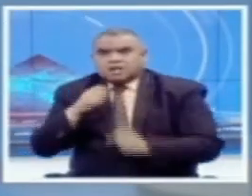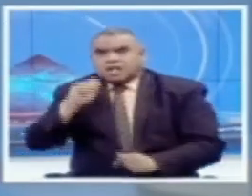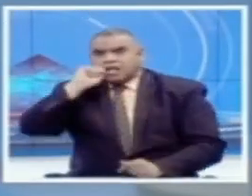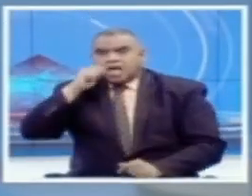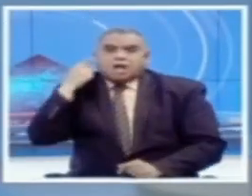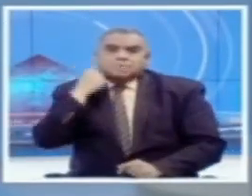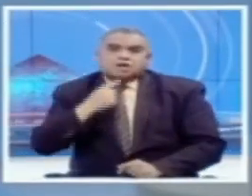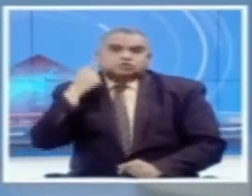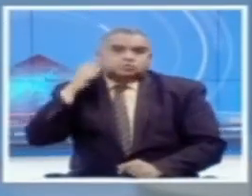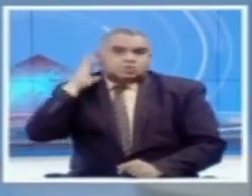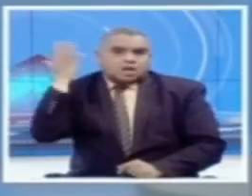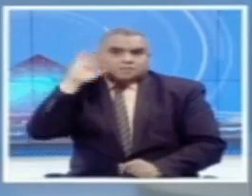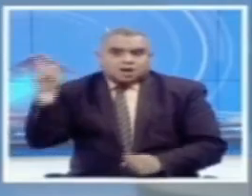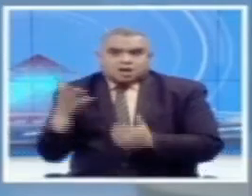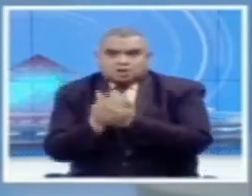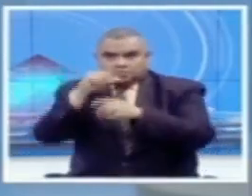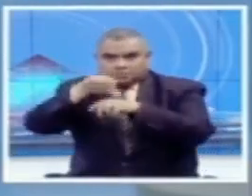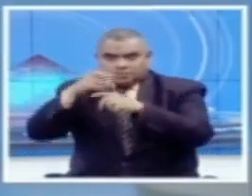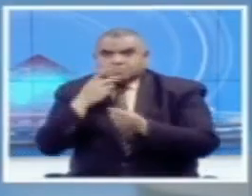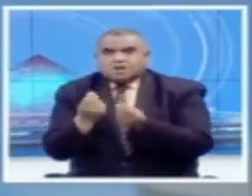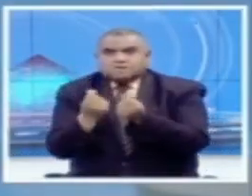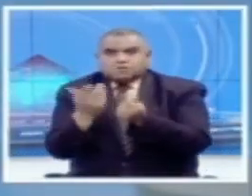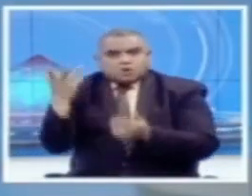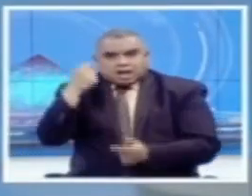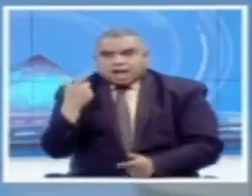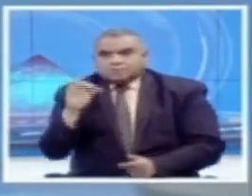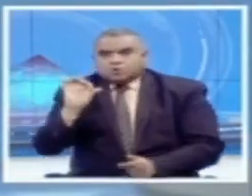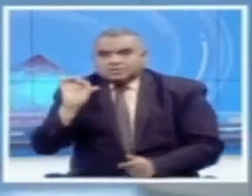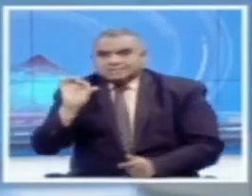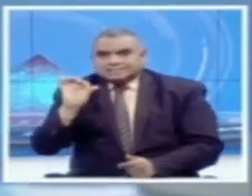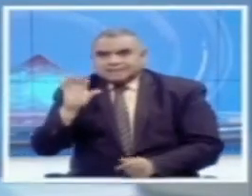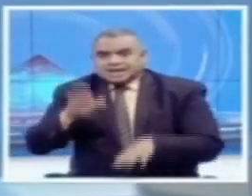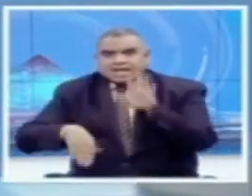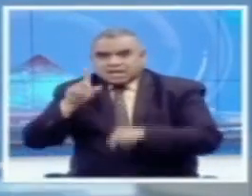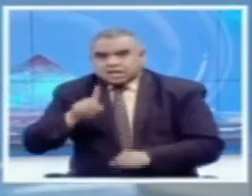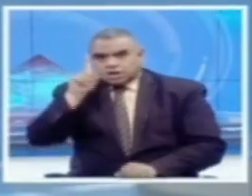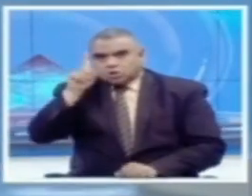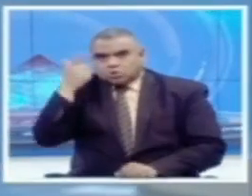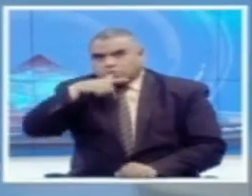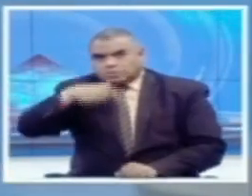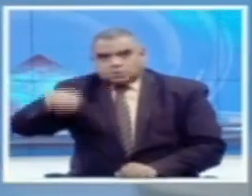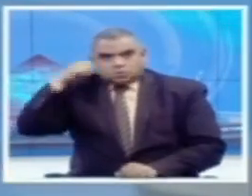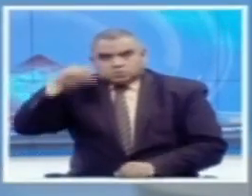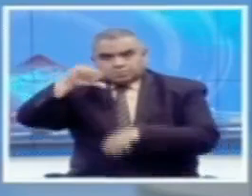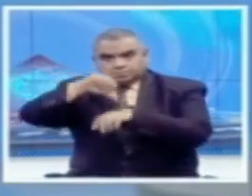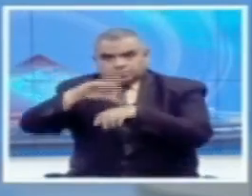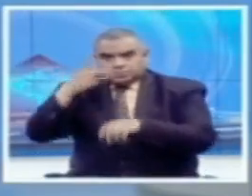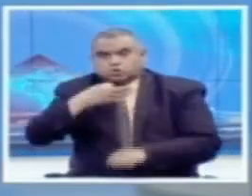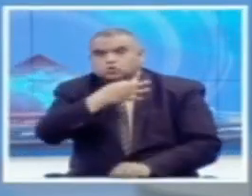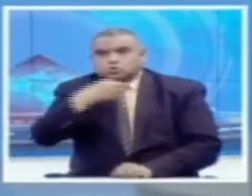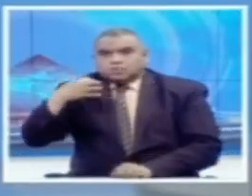السودانية الطازجة في المنافذ الثابتة بسعر 95 جنيه للكيلو، كما صرحت الوزارة